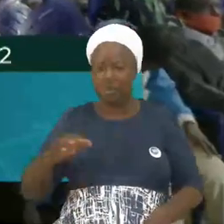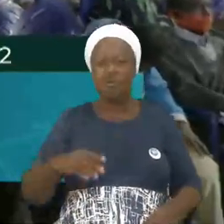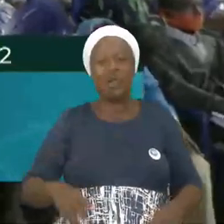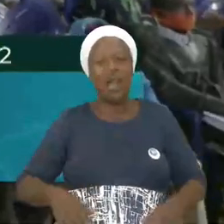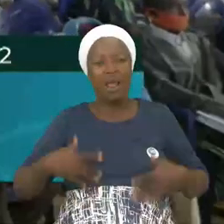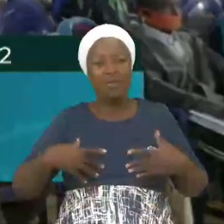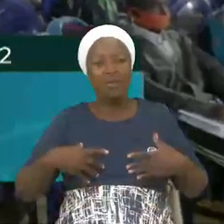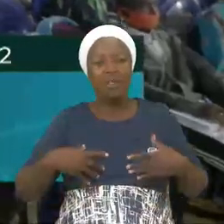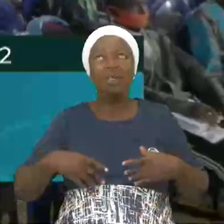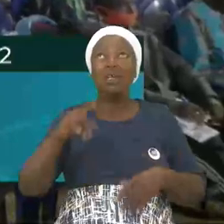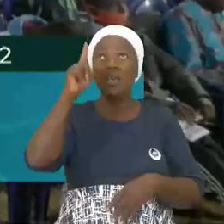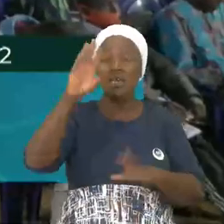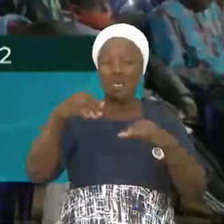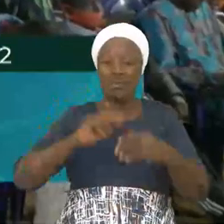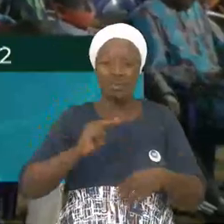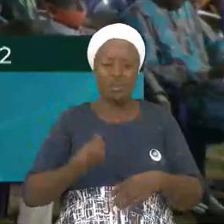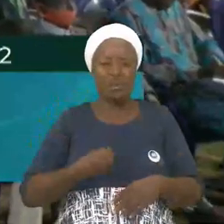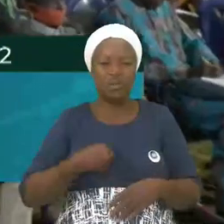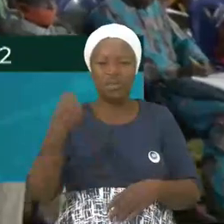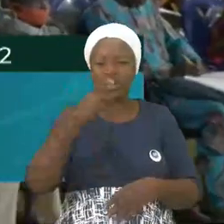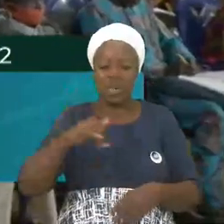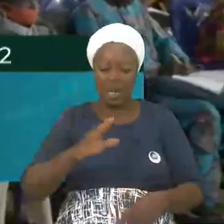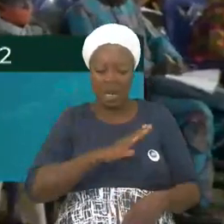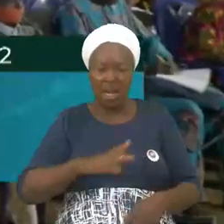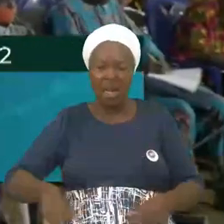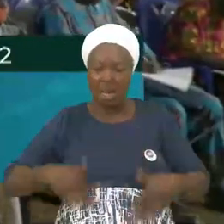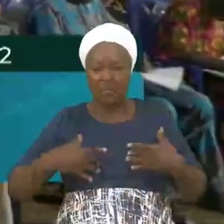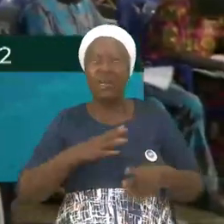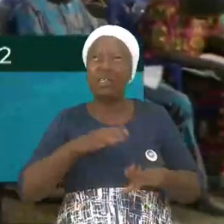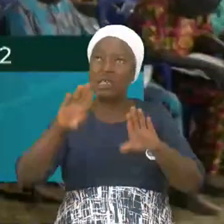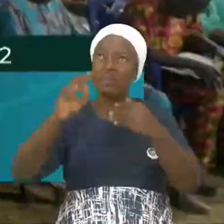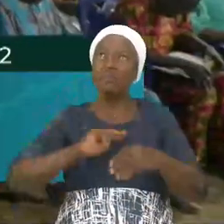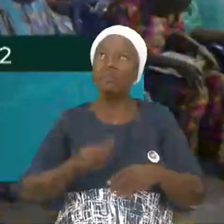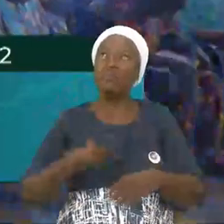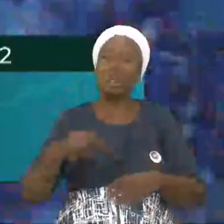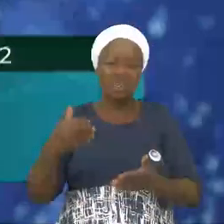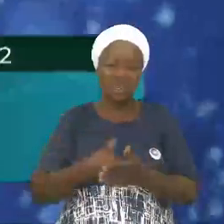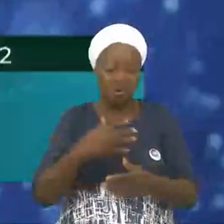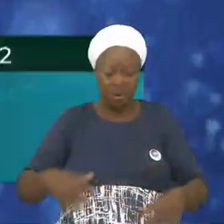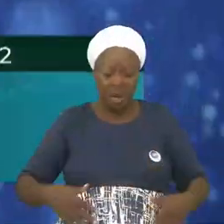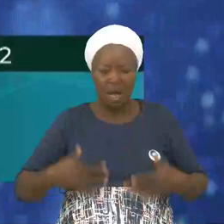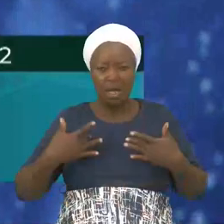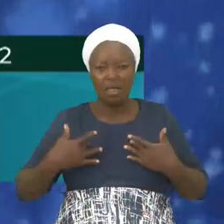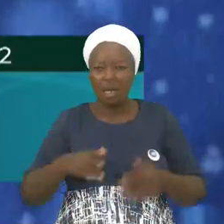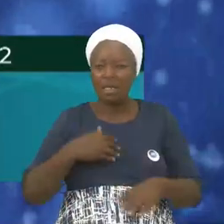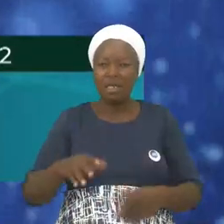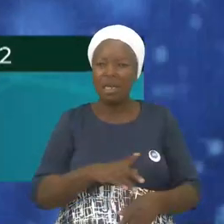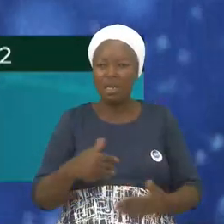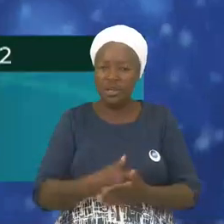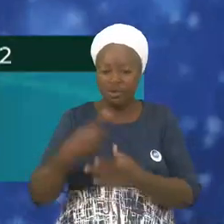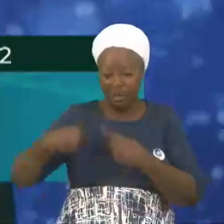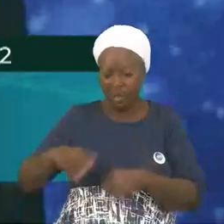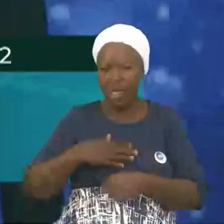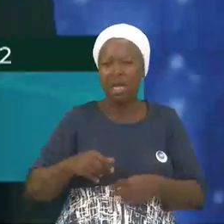est le prince de la vie. Il nous donne la vie. Il nous donne la vie éternelle. Il nous donne un nouveau cœur. Il